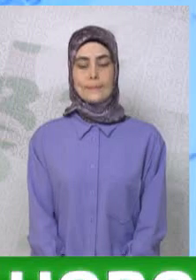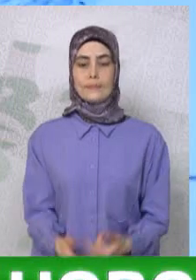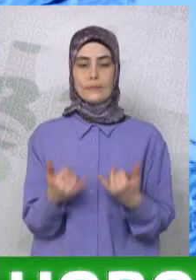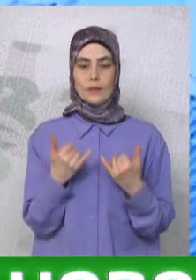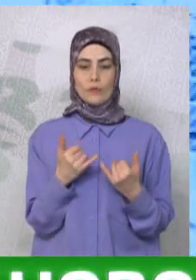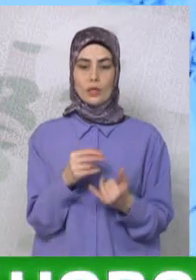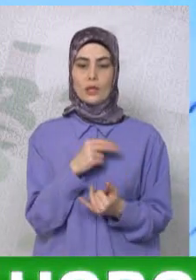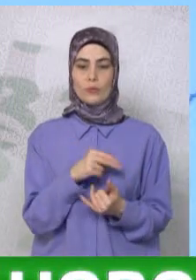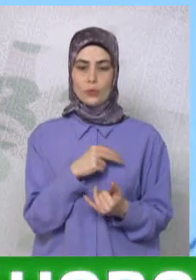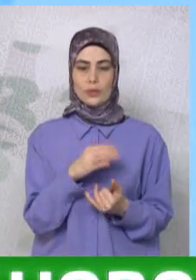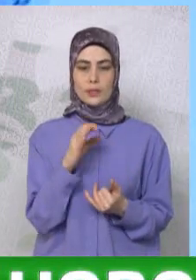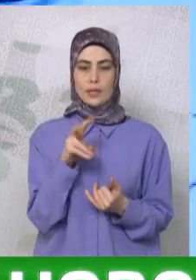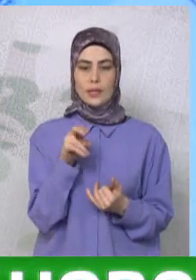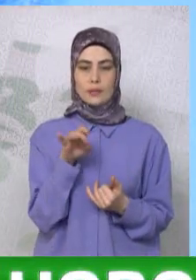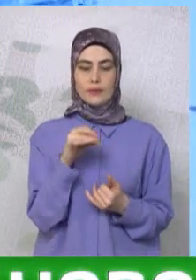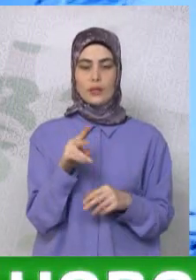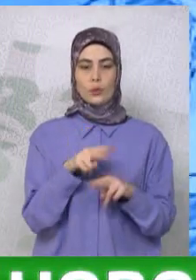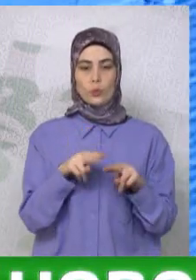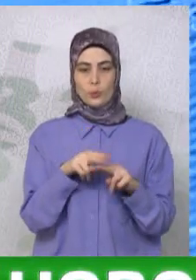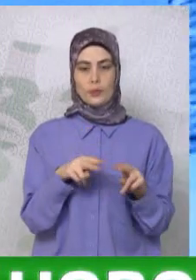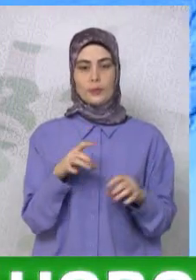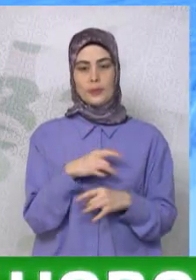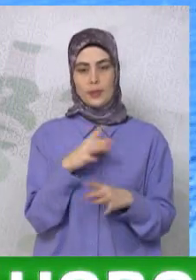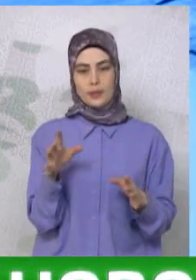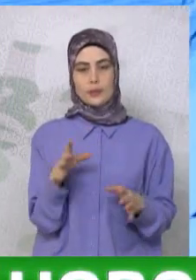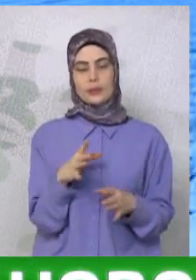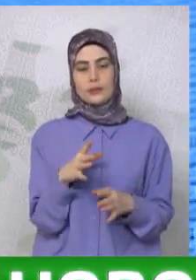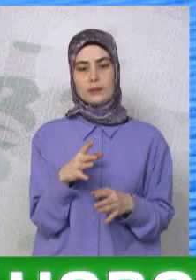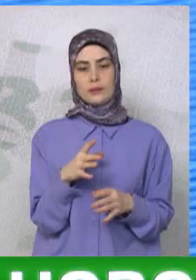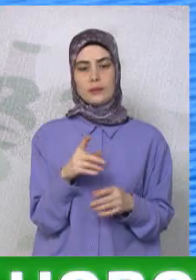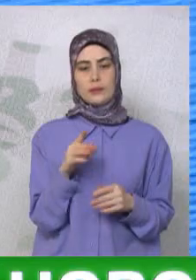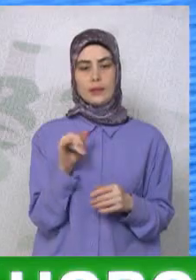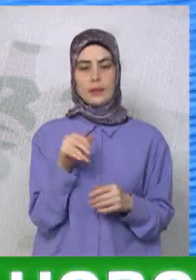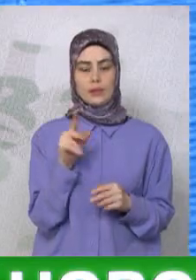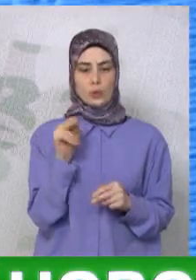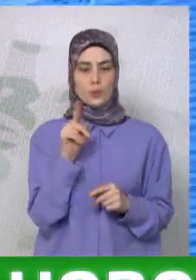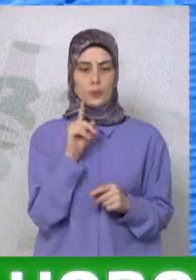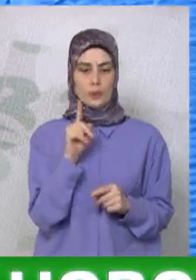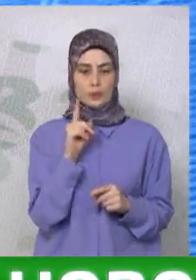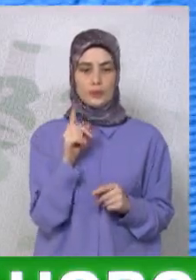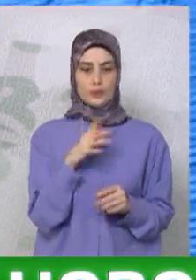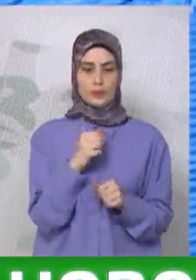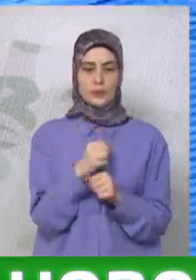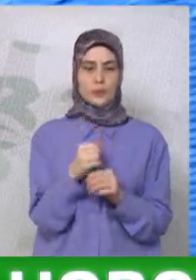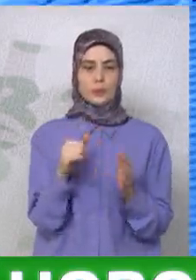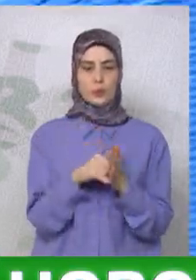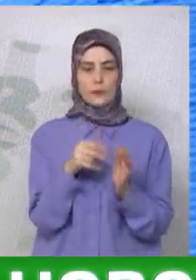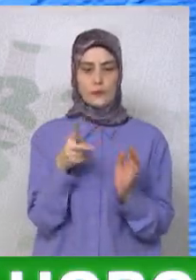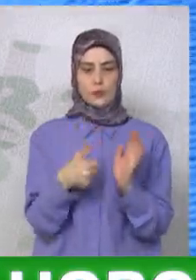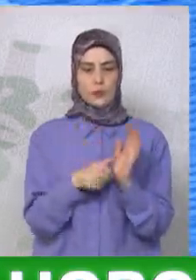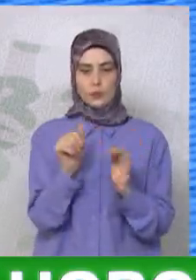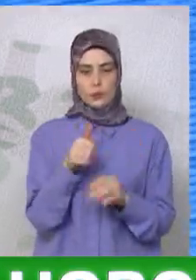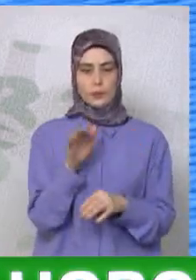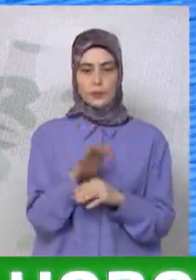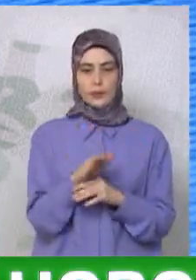Сегодня работники следственных изоляторов и тюрем отмечают свой профессиональный праздник. Дата молодая, учреждена она в 2006 году по приказу